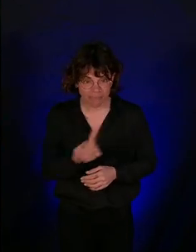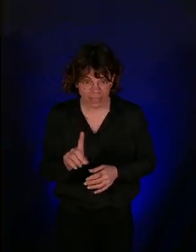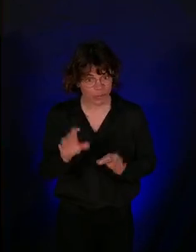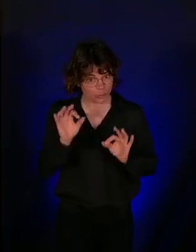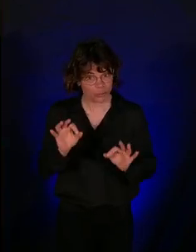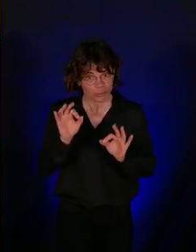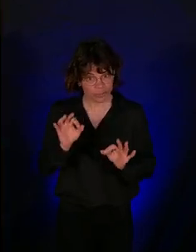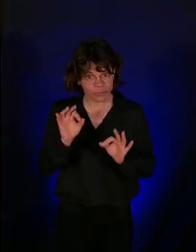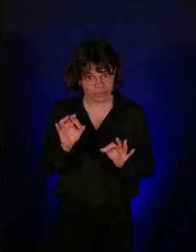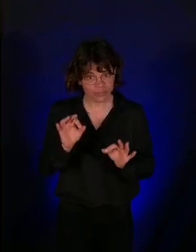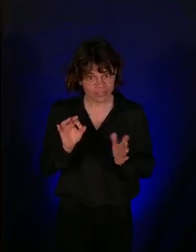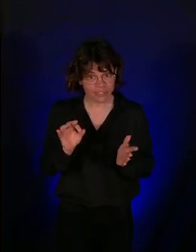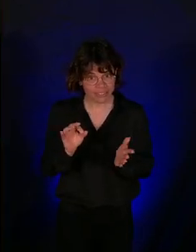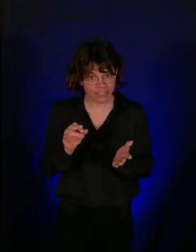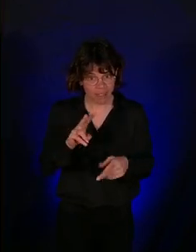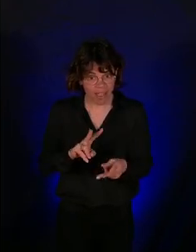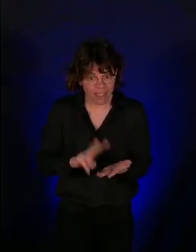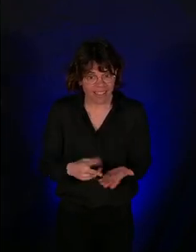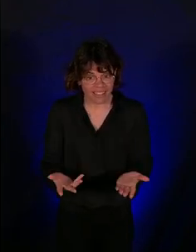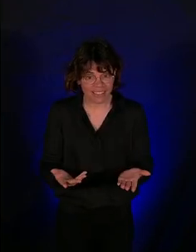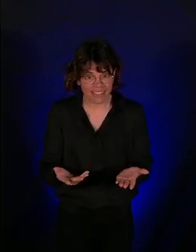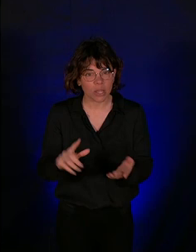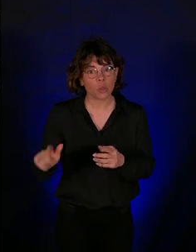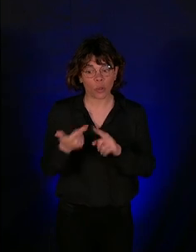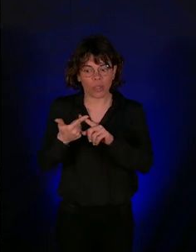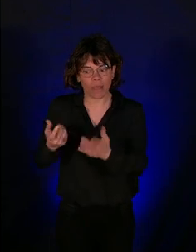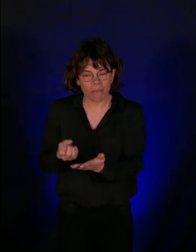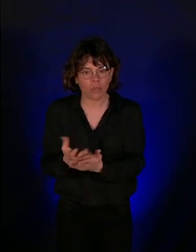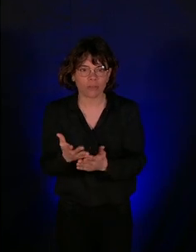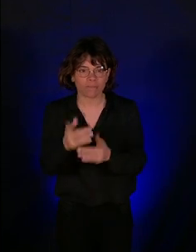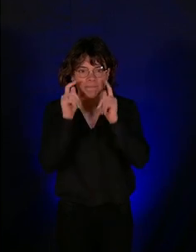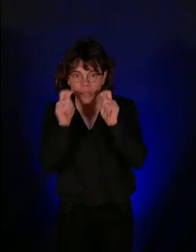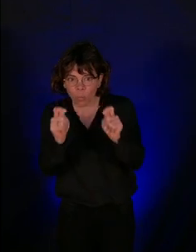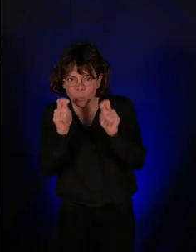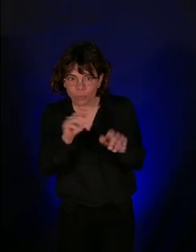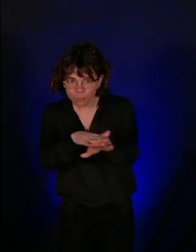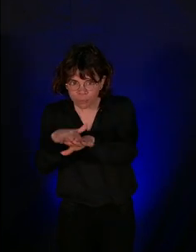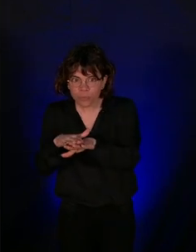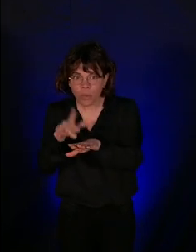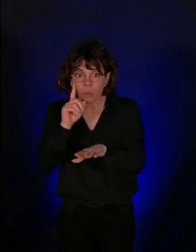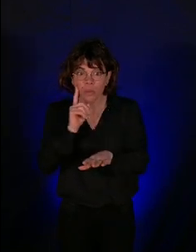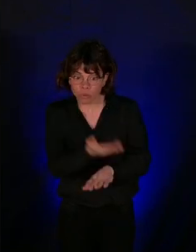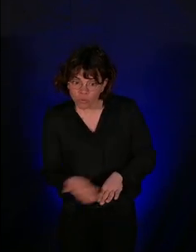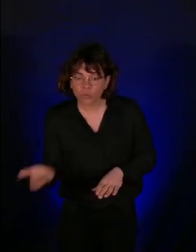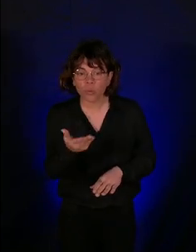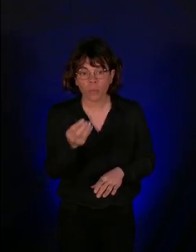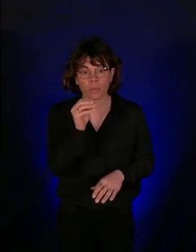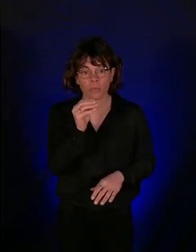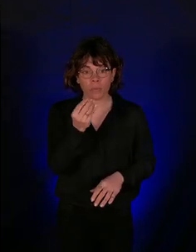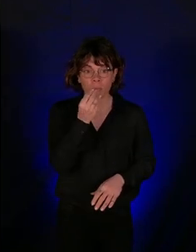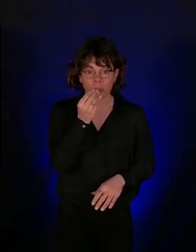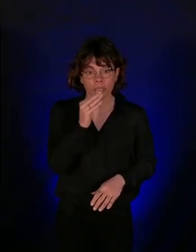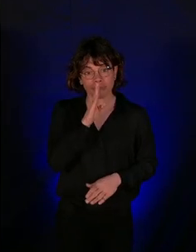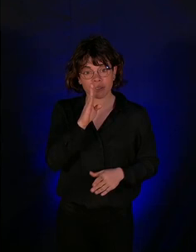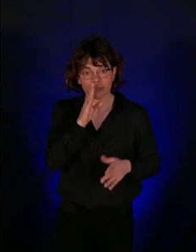très sérieuse. Une deuxième annonce, par contre, là, je vous demande d'être attentifs parce que c'est pour vos repas, paniers repas et